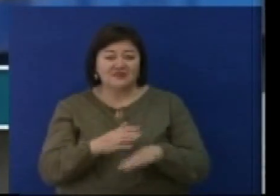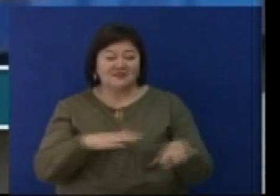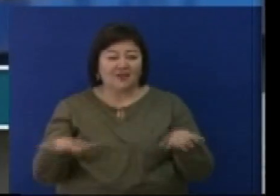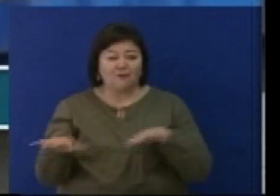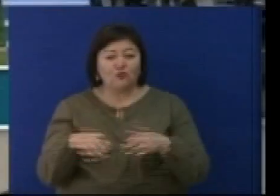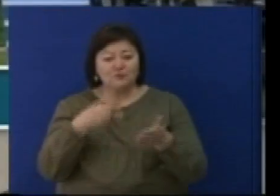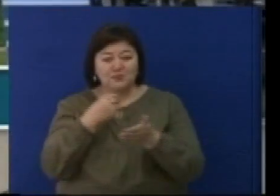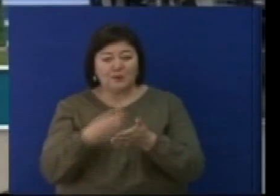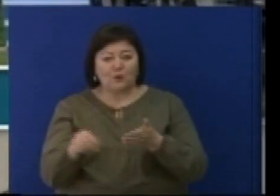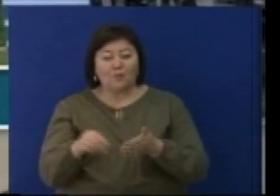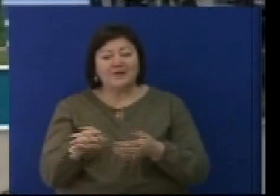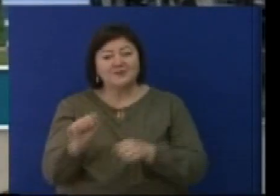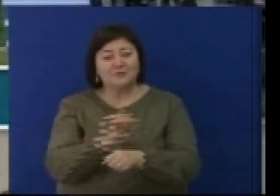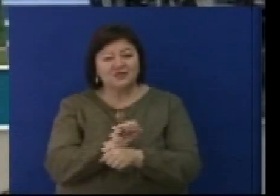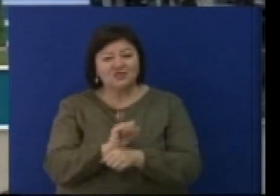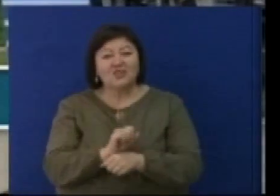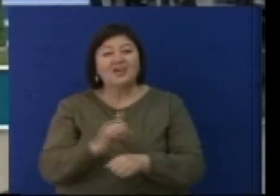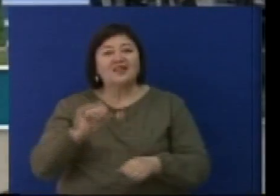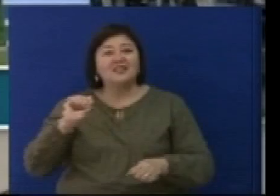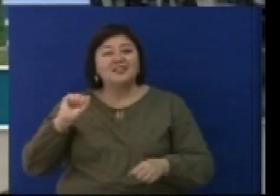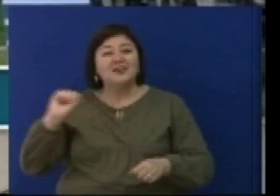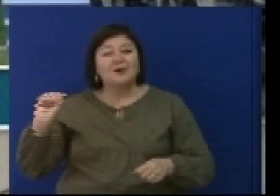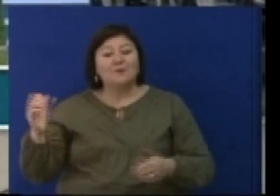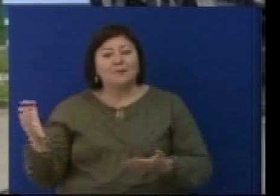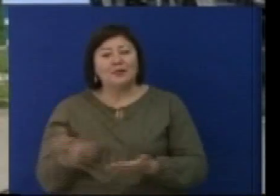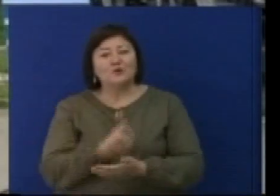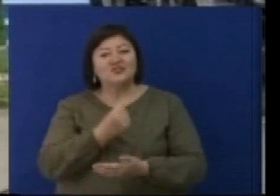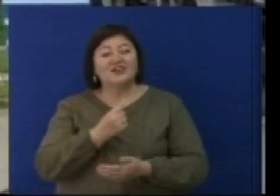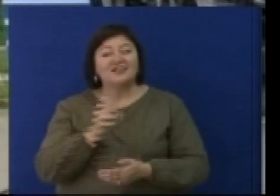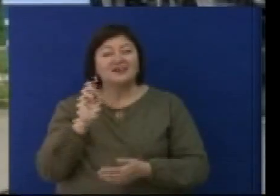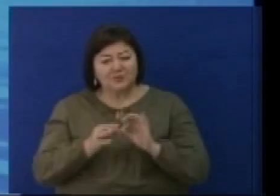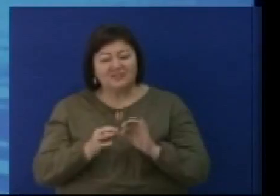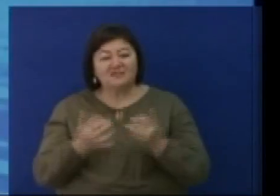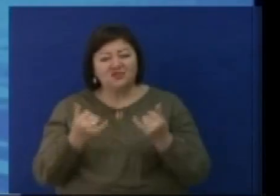Эльмира Жүсінбекқызы, Самат Секенов, Ернұр Қалелов, Семей, телеарнасы.